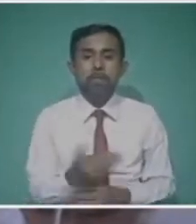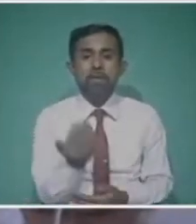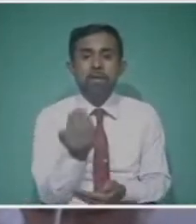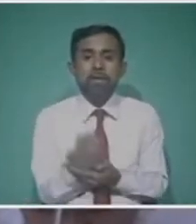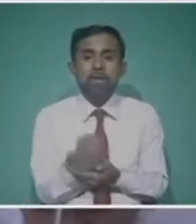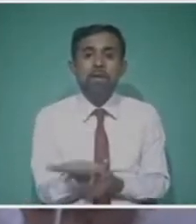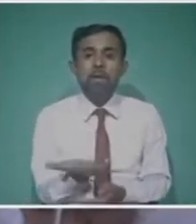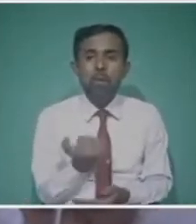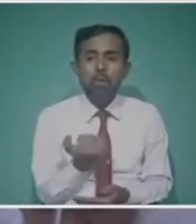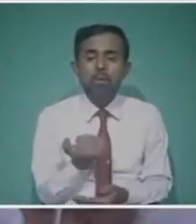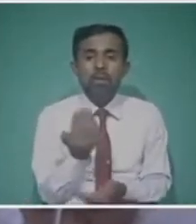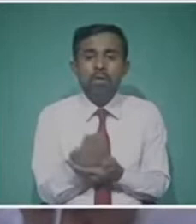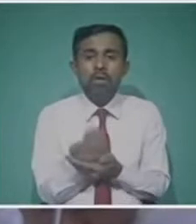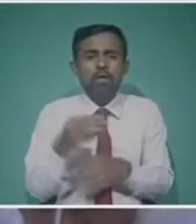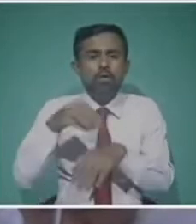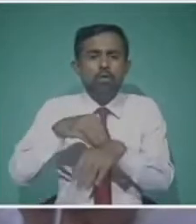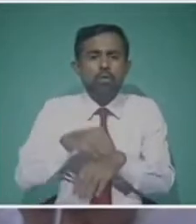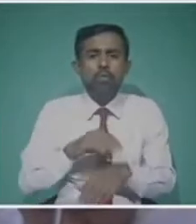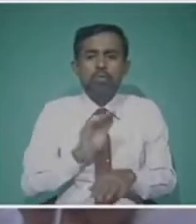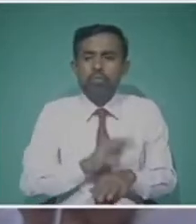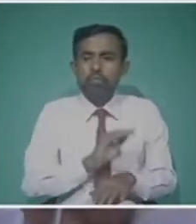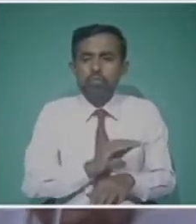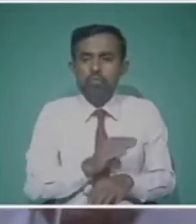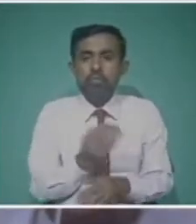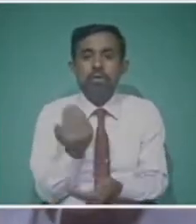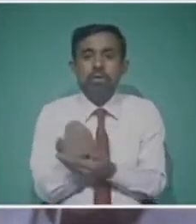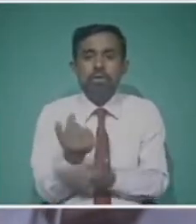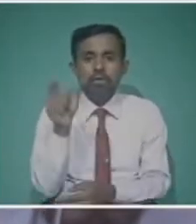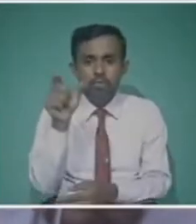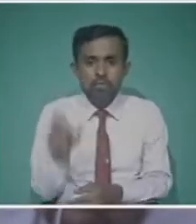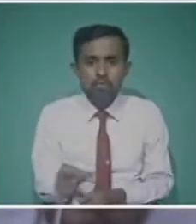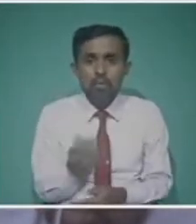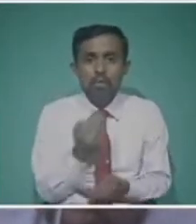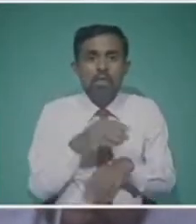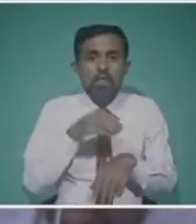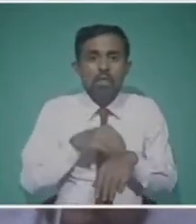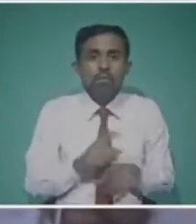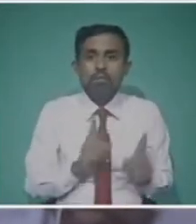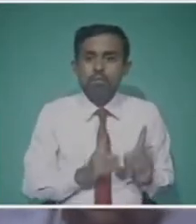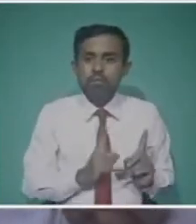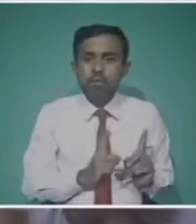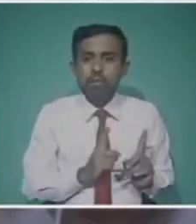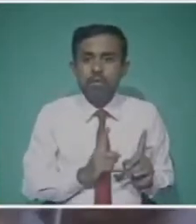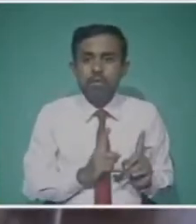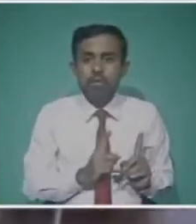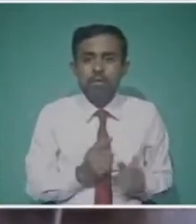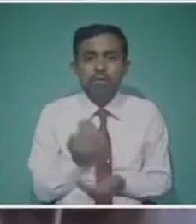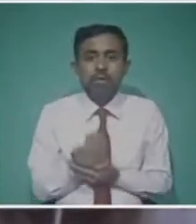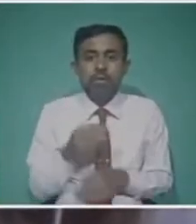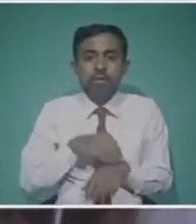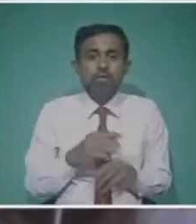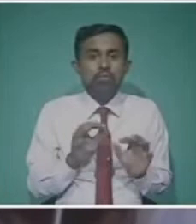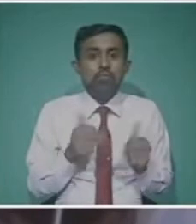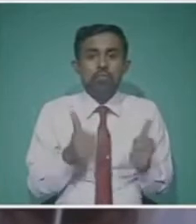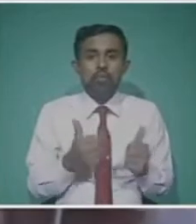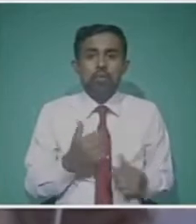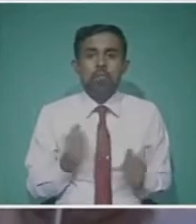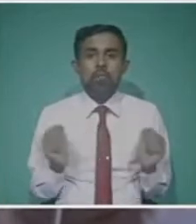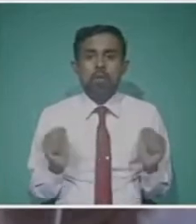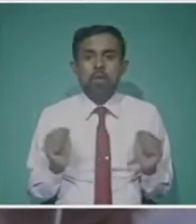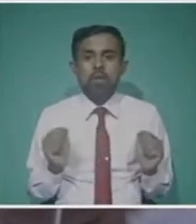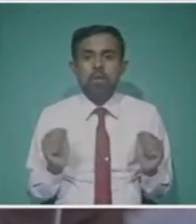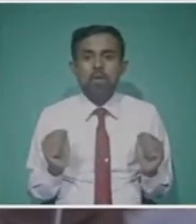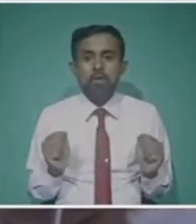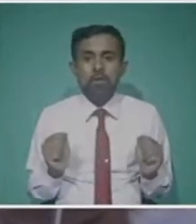හිඟන්නන්ට ඕනේ හිඟන්නගේ තුවාලේ තියාගෙන ඉන්න. හිඟන්නට ඕනේ හිඟන්නගේ තුවාලේ හැමදාම තියාගෙන ඉන්න. හිඟන්න තුවාලේ හොඳ වෙනවට බයයි. ඒ